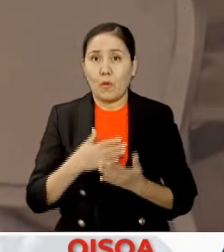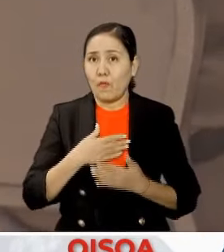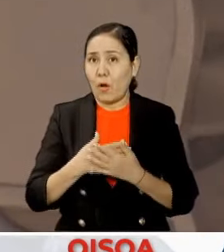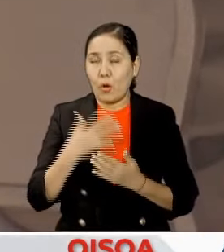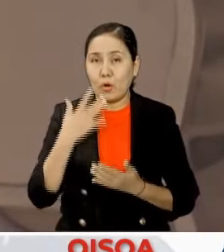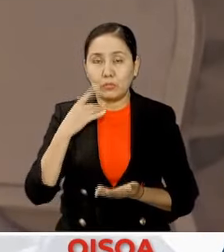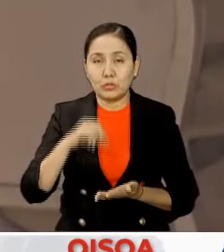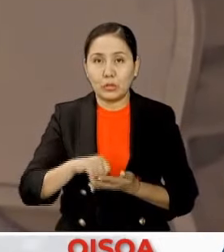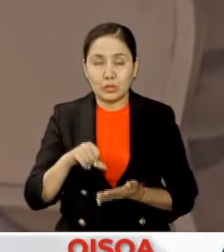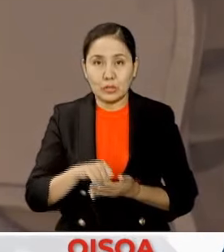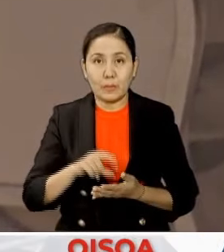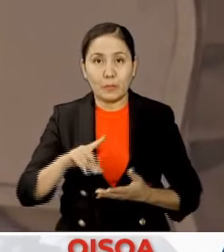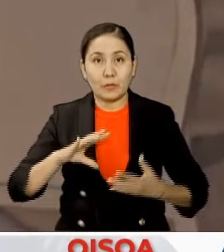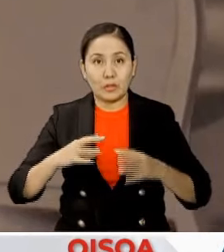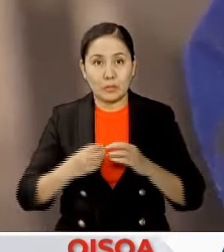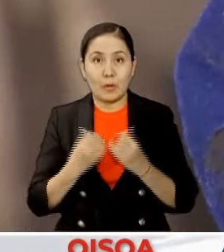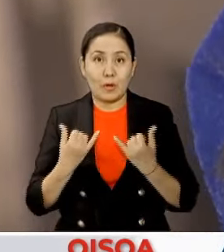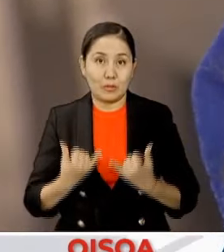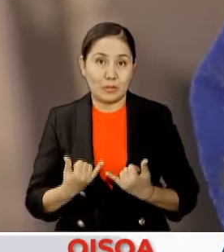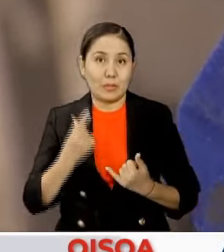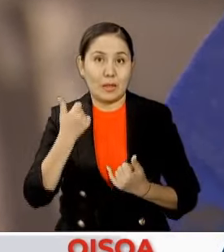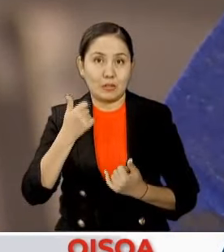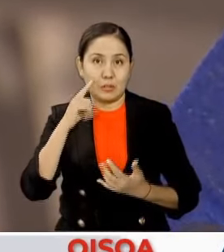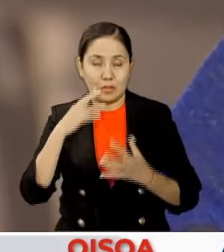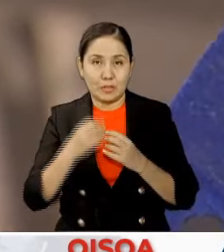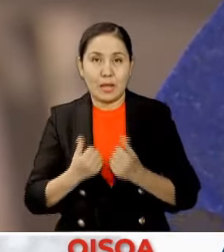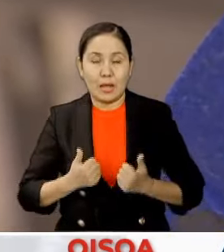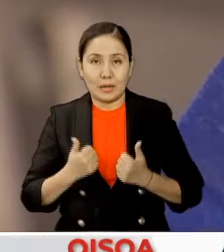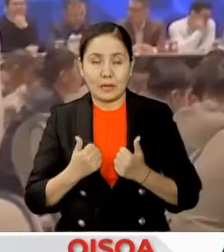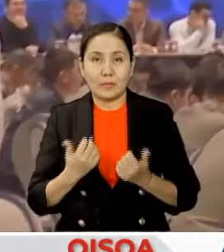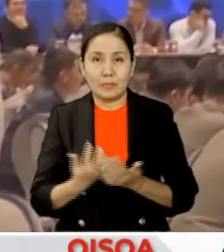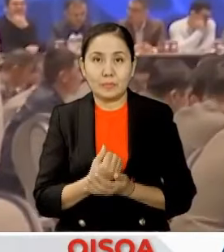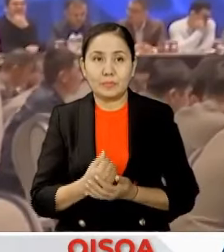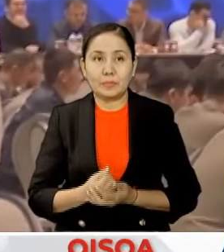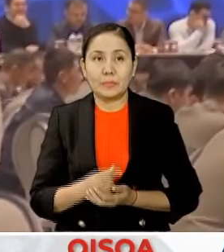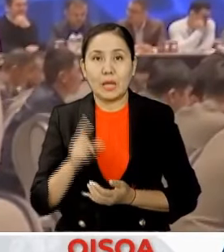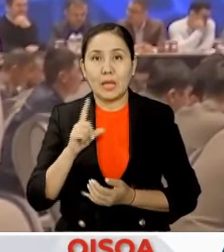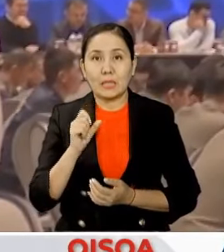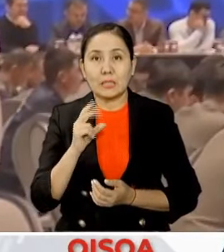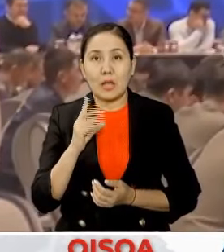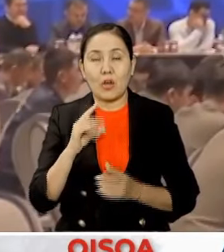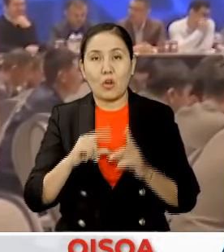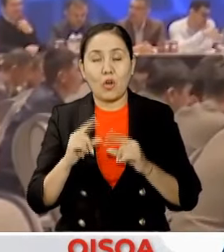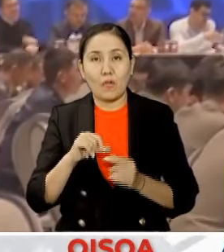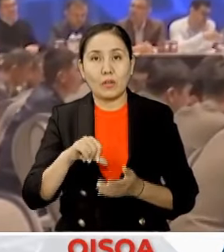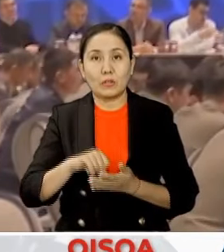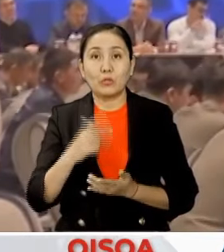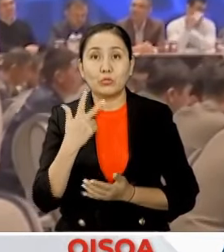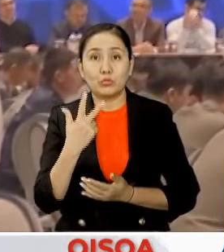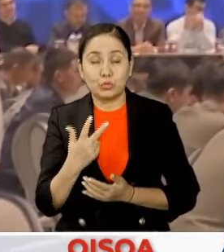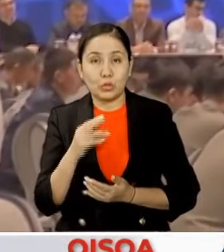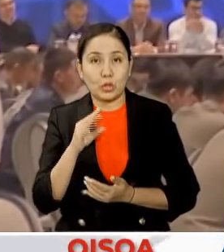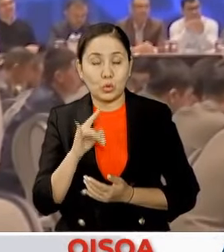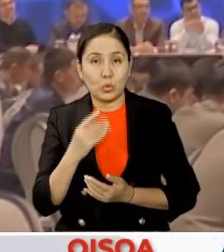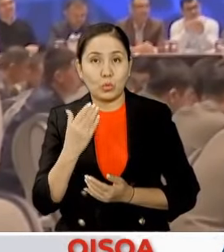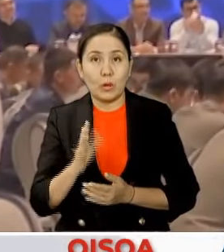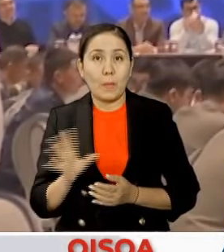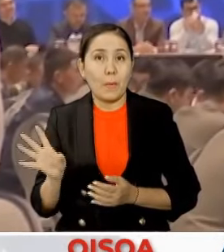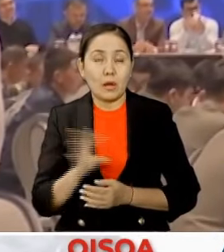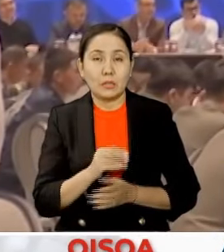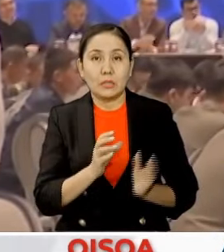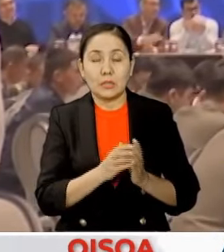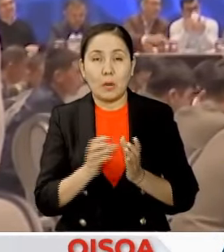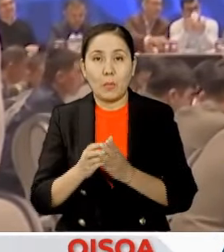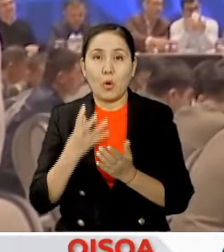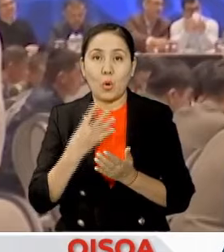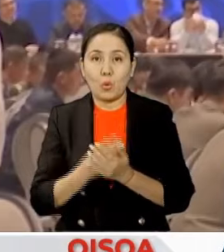etadi va o'shalarning natijasida hozir yaxshi natijalar ko'rsatishga harakat qilyapmiz. Zakovat turnirida 3 ta tur bo'layotgan bo'lsa, barcha jamoalar o'zining